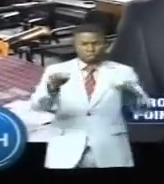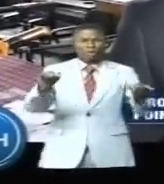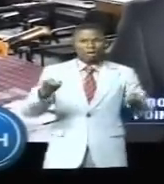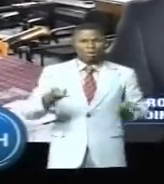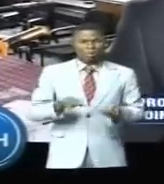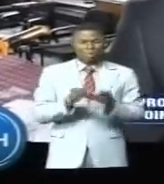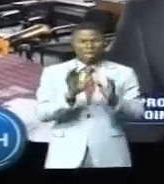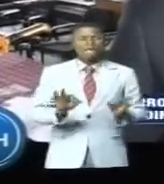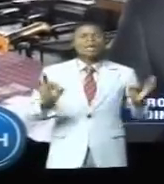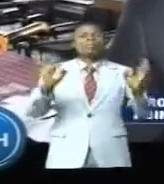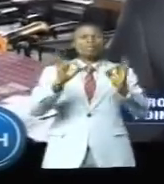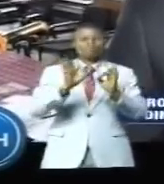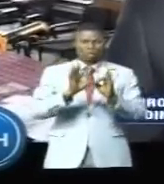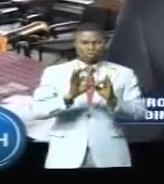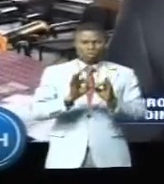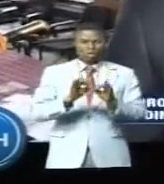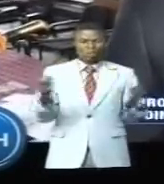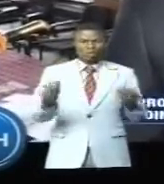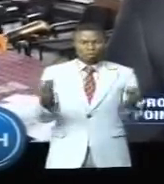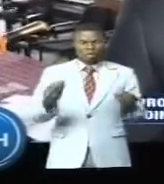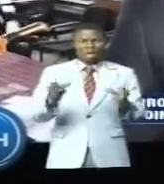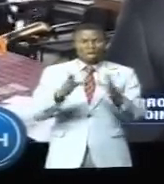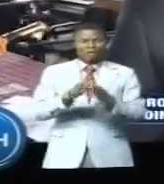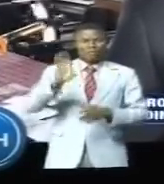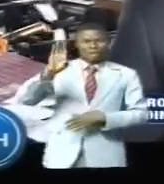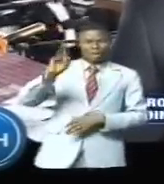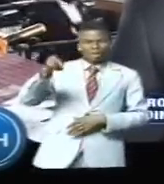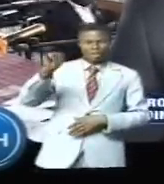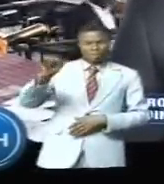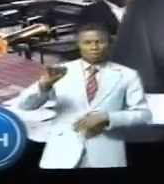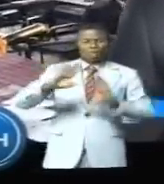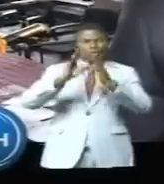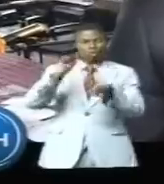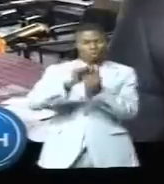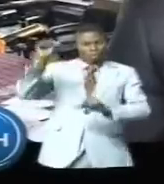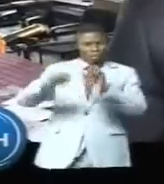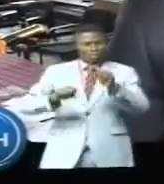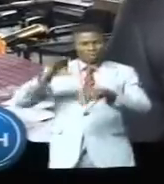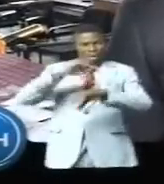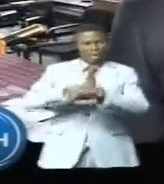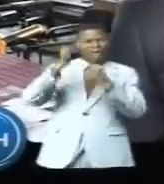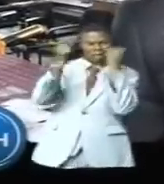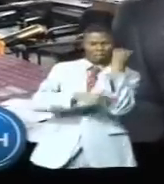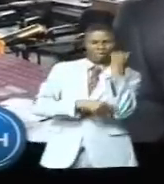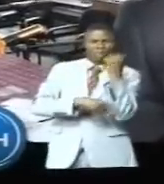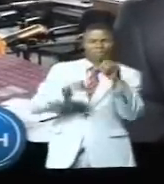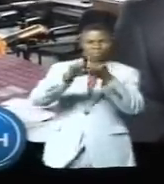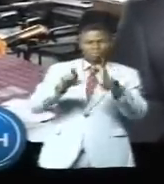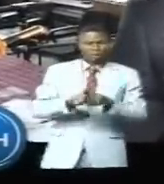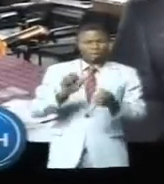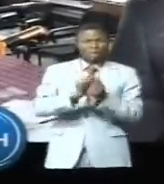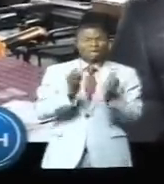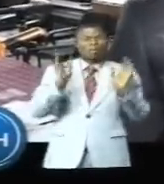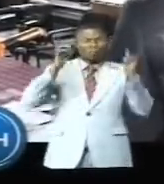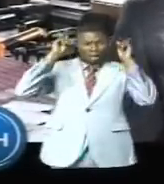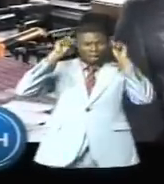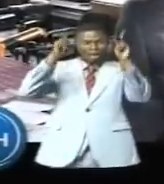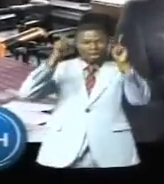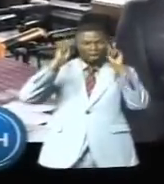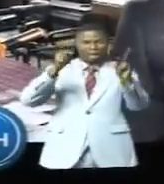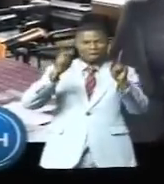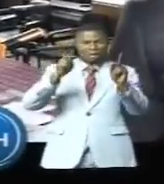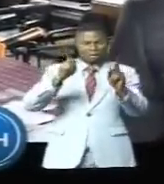plus importants en ce que, par elle, les crimes les plus graves sont non seulement punis, mais aussi mis en situation pédagogique